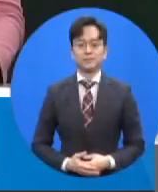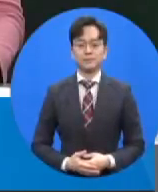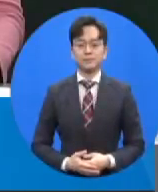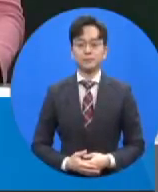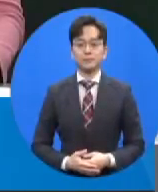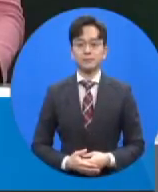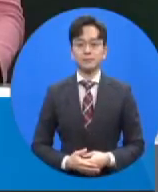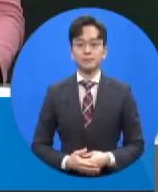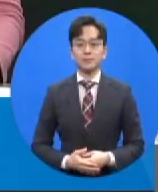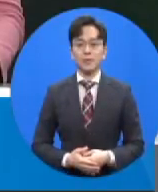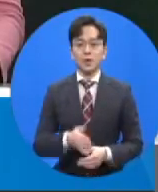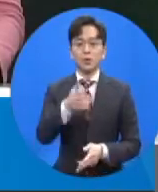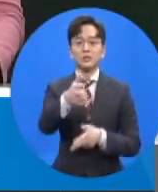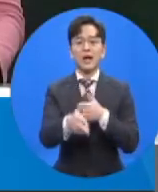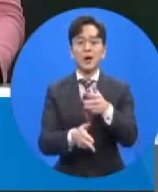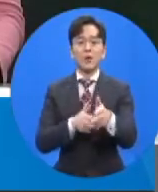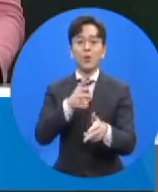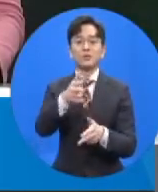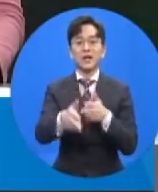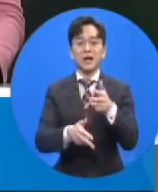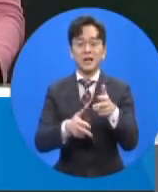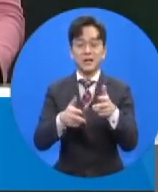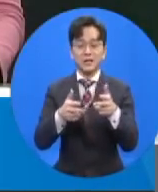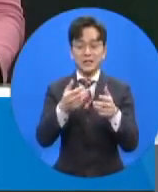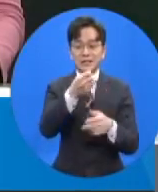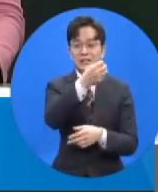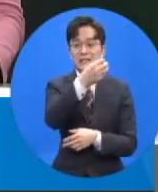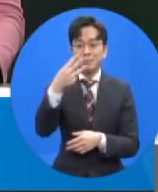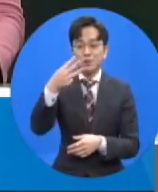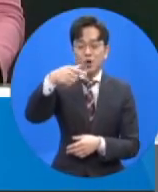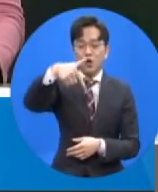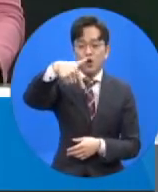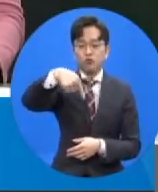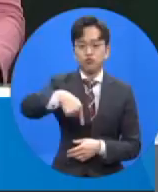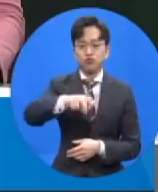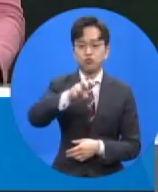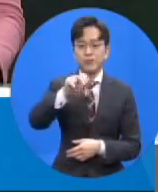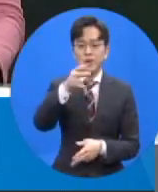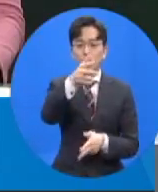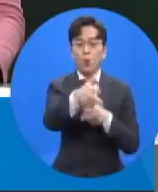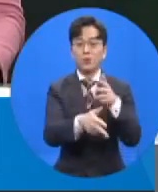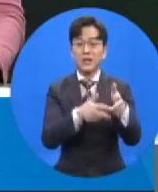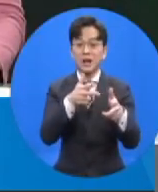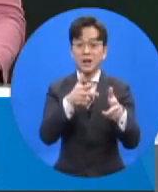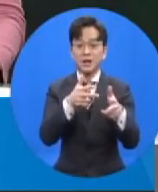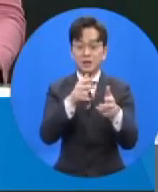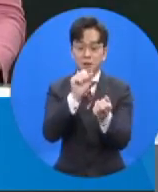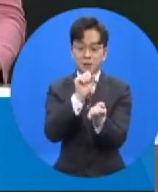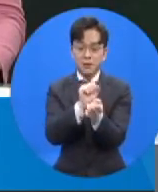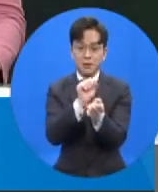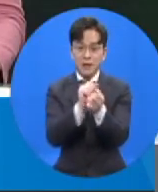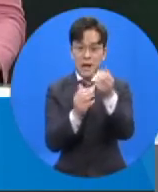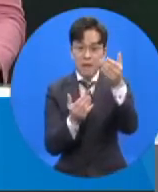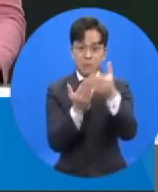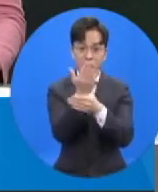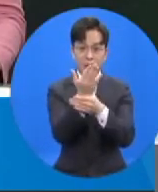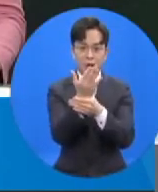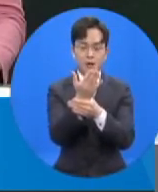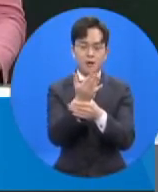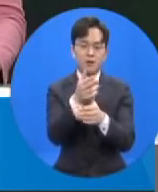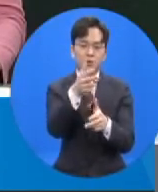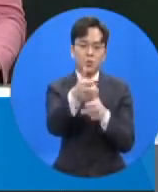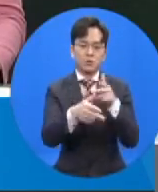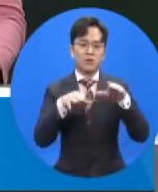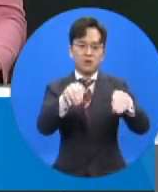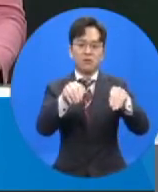네, 일선 산업 현장도 직격탄을 맞았습니다. 삼성전자 구미 공장이 코로나19로 멈췄습니다. 스마트폰 생산을 담당하는